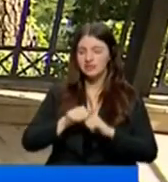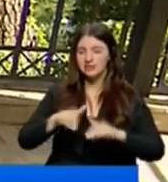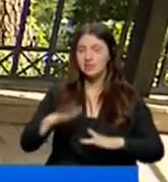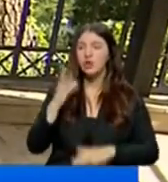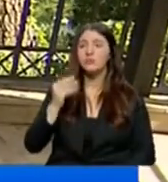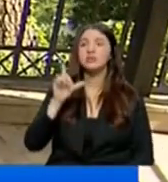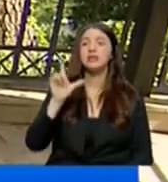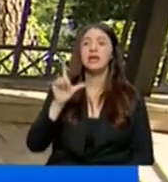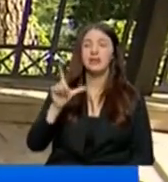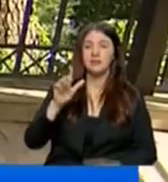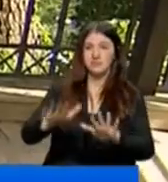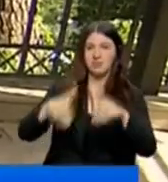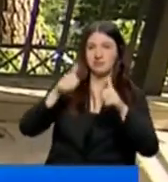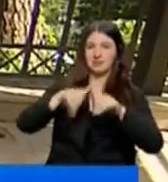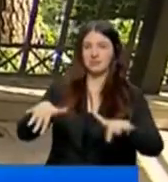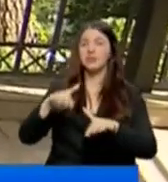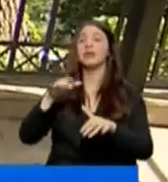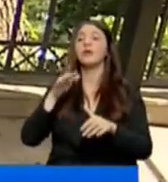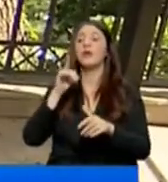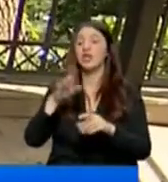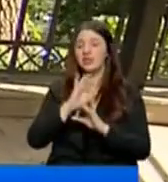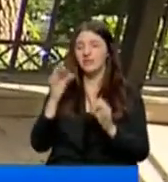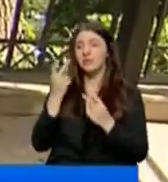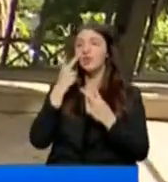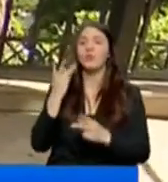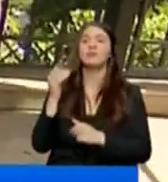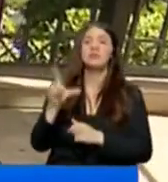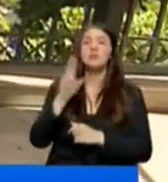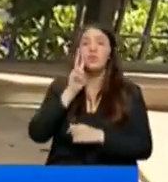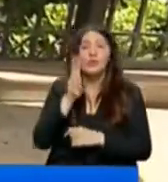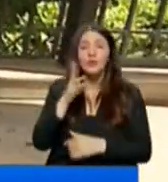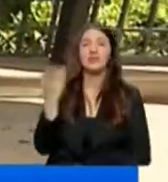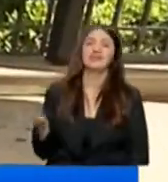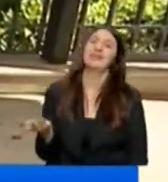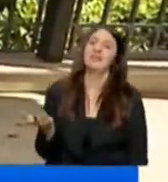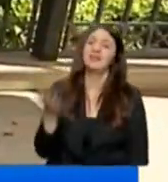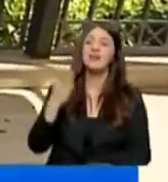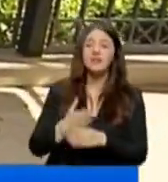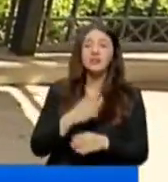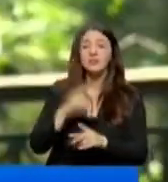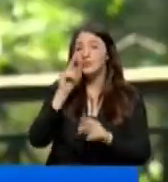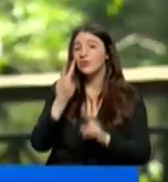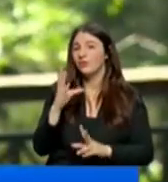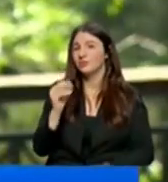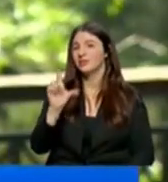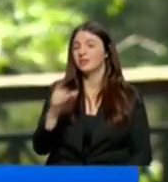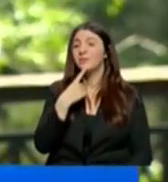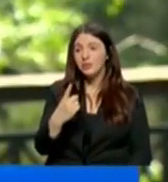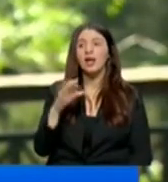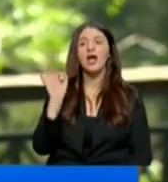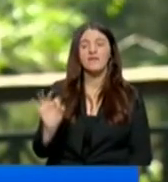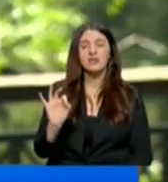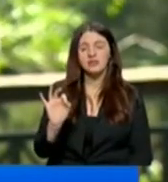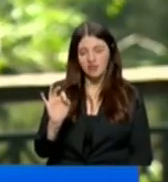sistemin olması gerektiğini, bütün bunların hepsinin bir şekliyle görülmesi lazım. Görüyorlar da zaten. Vatandaş bunu görmeli. Demeli ki evet